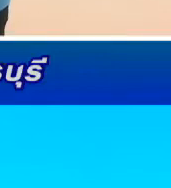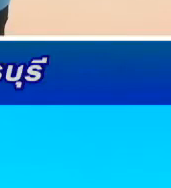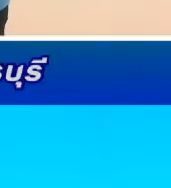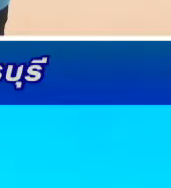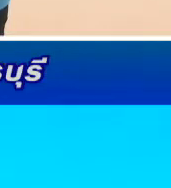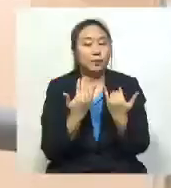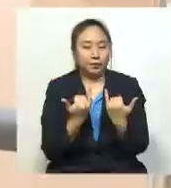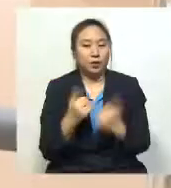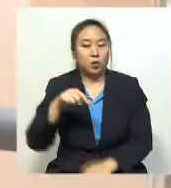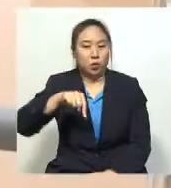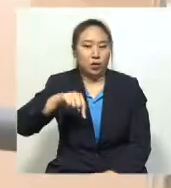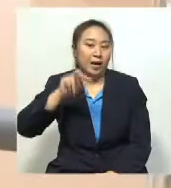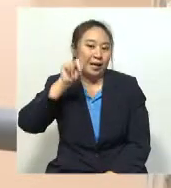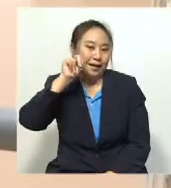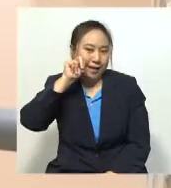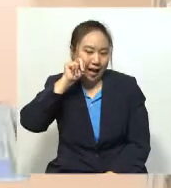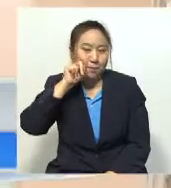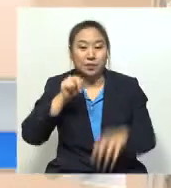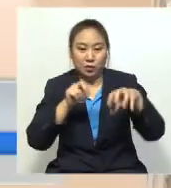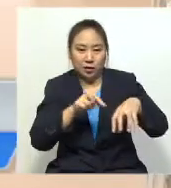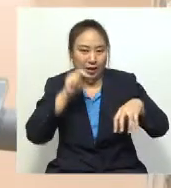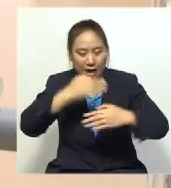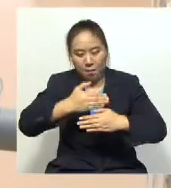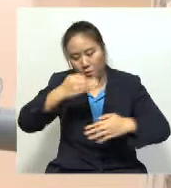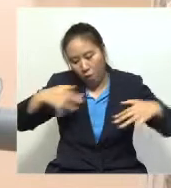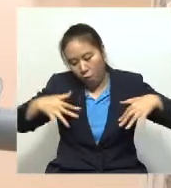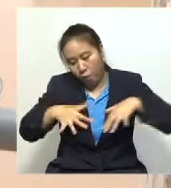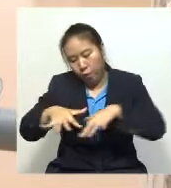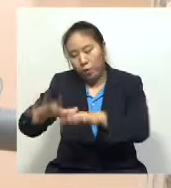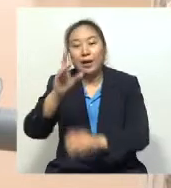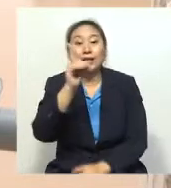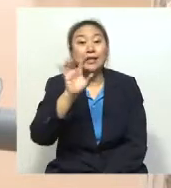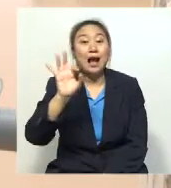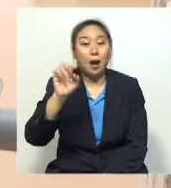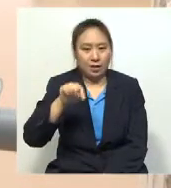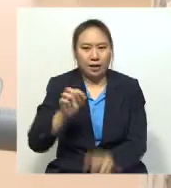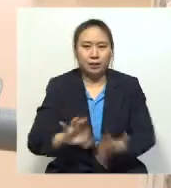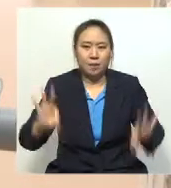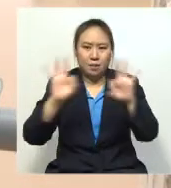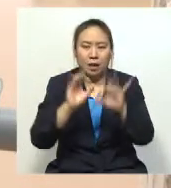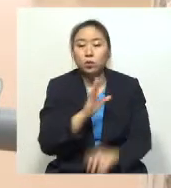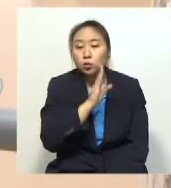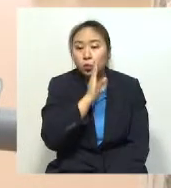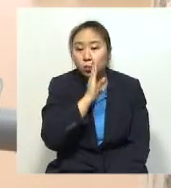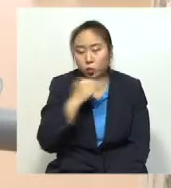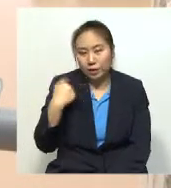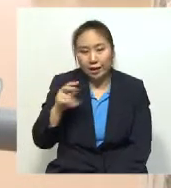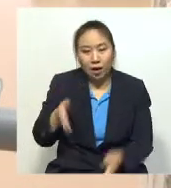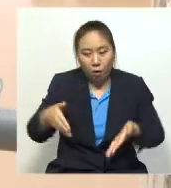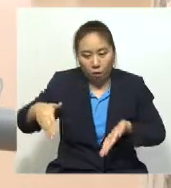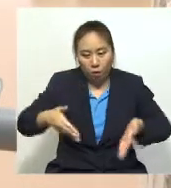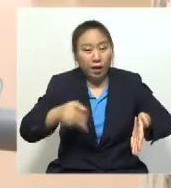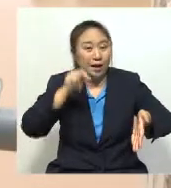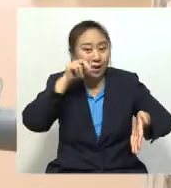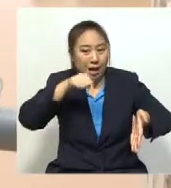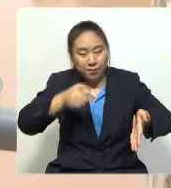องบอกค่ะว่าจุดคลองระบายน้ำดี9จุดนี้นะคะถือว่าเป็นอีกหนึ่งตัวแปรสำคัญค่ะเนื่องจากถ้าหากมีการขุดขยายคลองเชื่อมกับคลอง